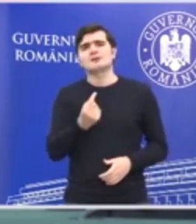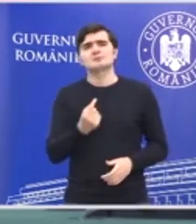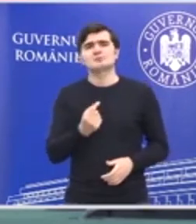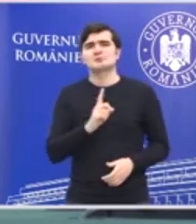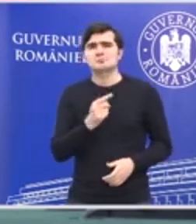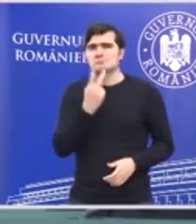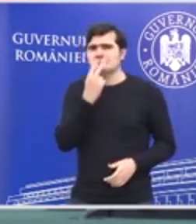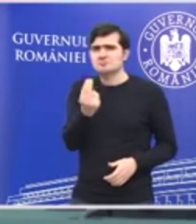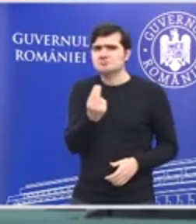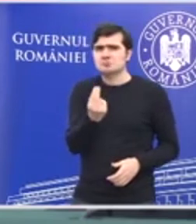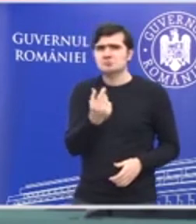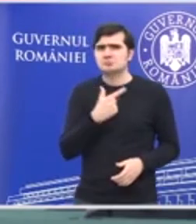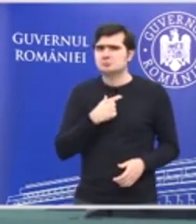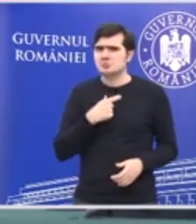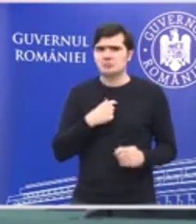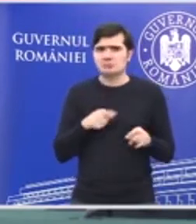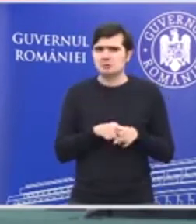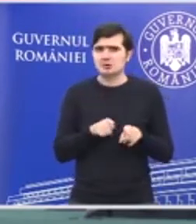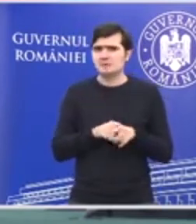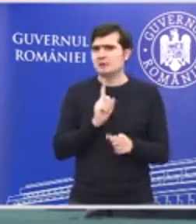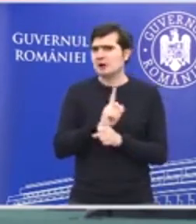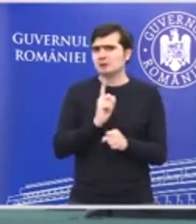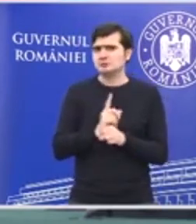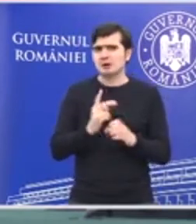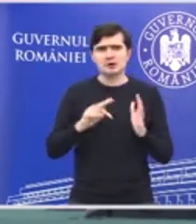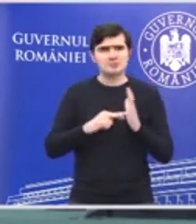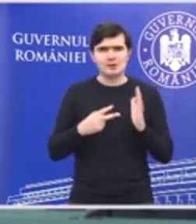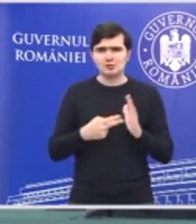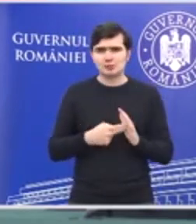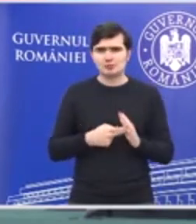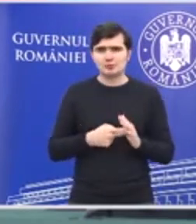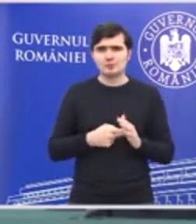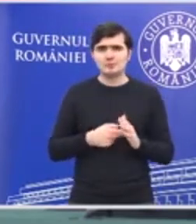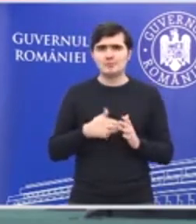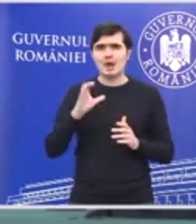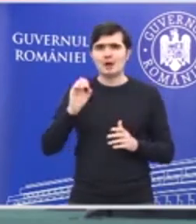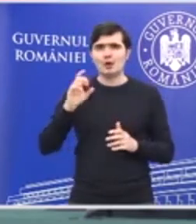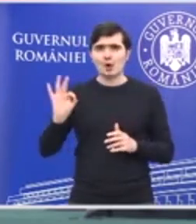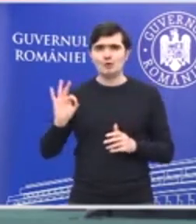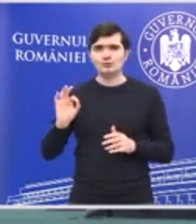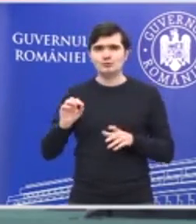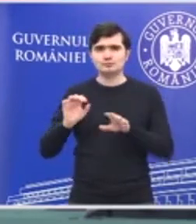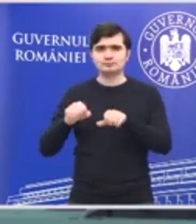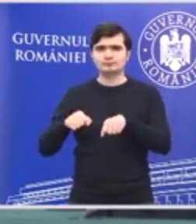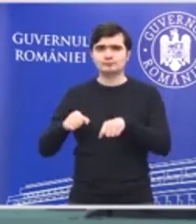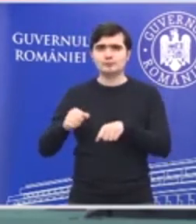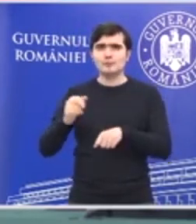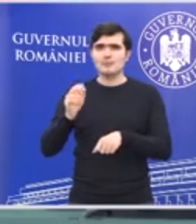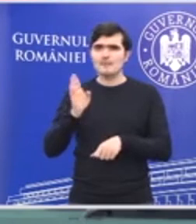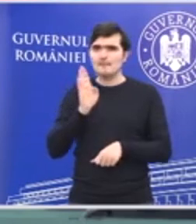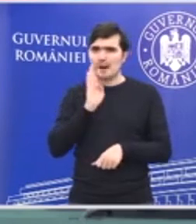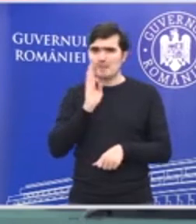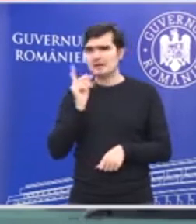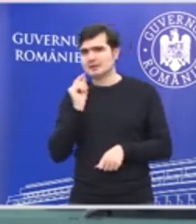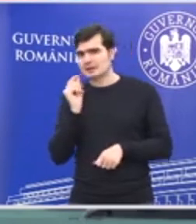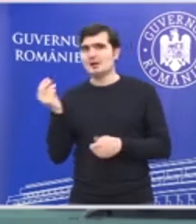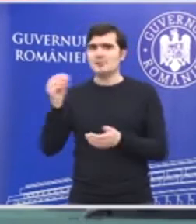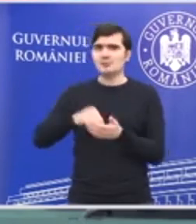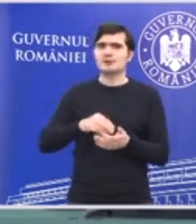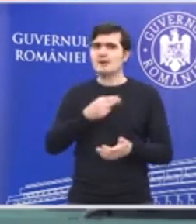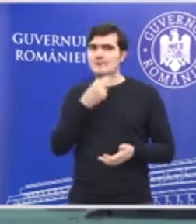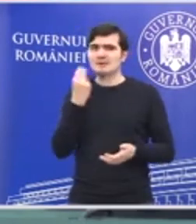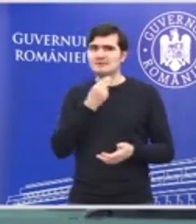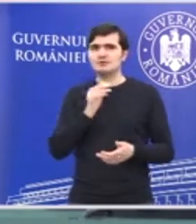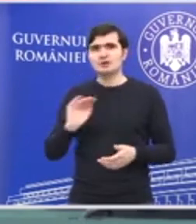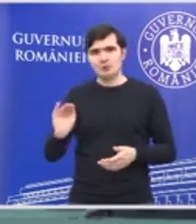văd de ce nu am continua în aceeași modalitate. Practic, pe contul unui părinte se pot adăuga ca beneficiari copiii, care